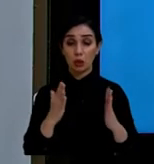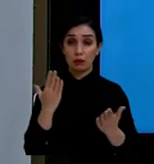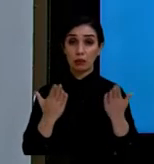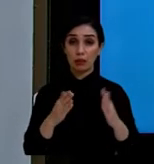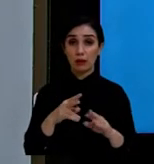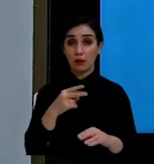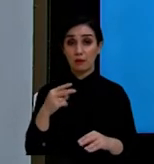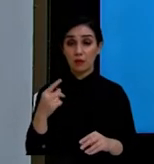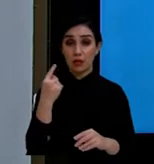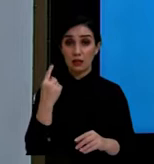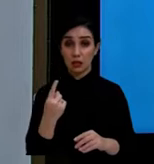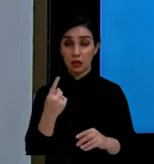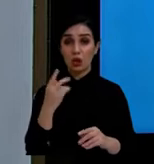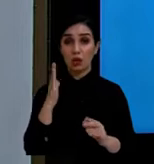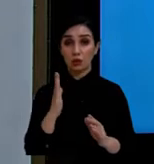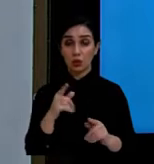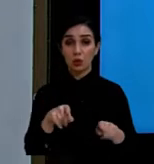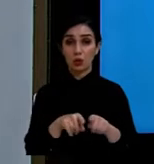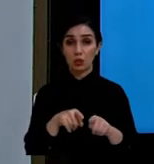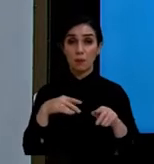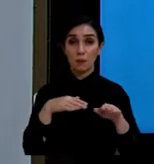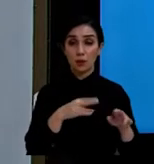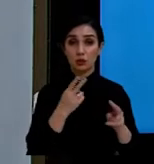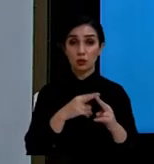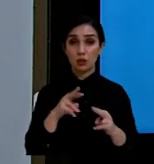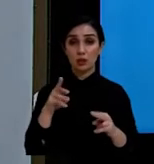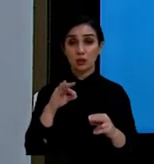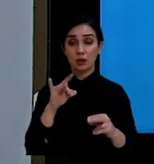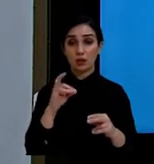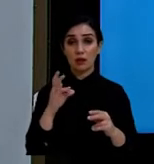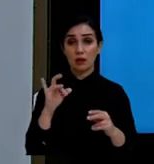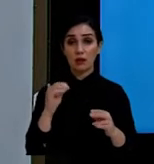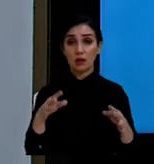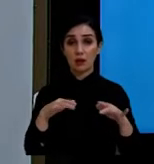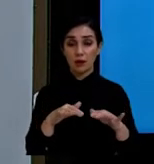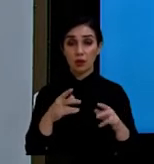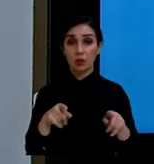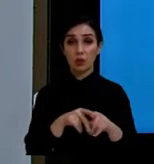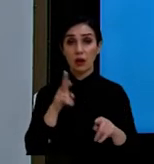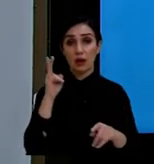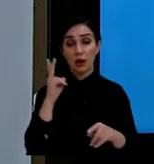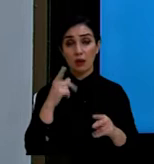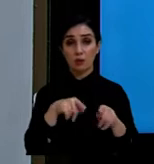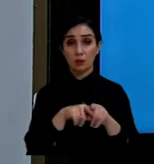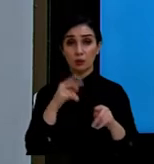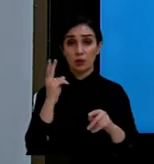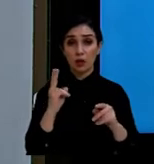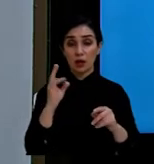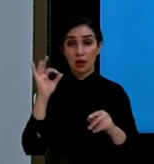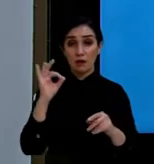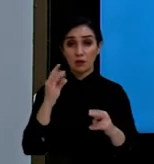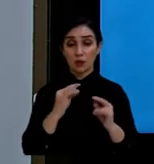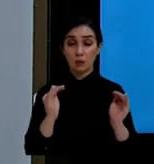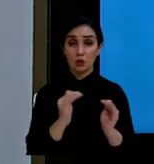или равен единице, тогда протекает цепная ядерная реакция. А если k, вот этот коэффициент, будет